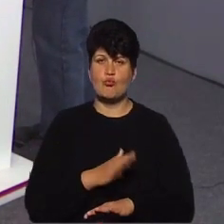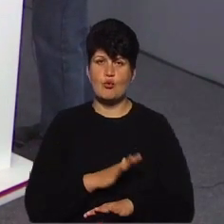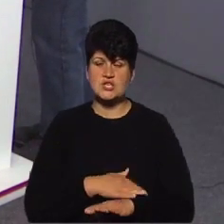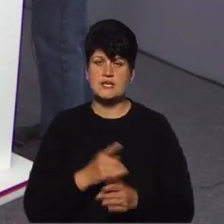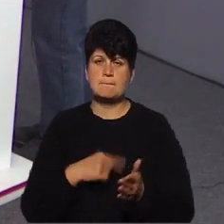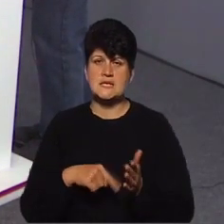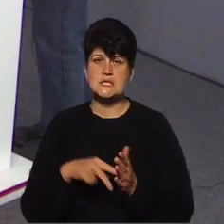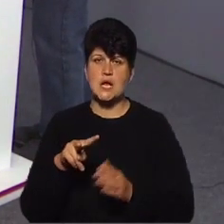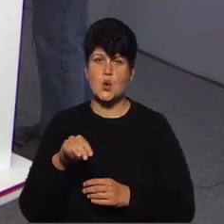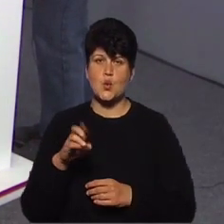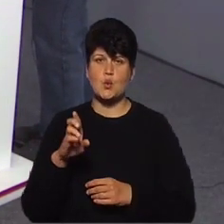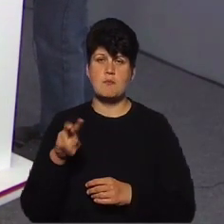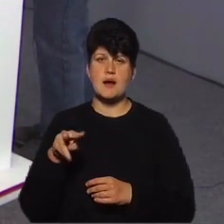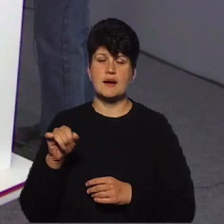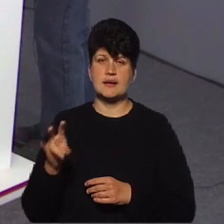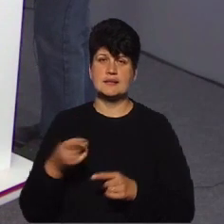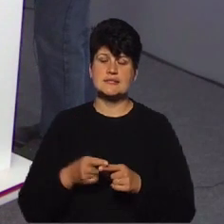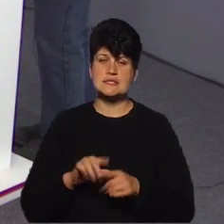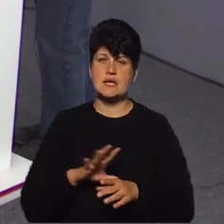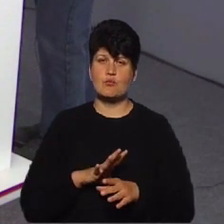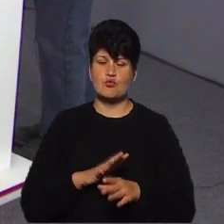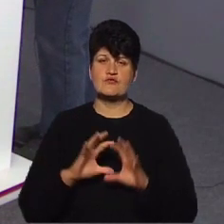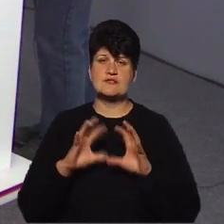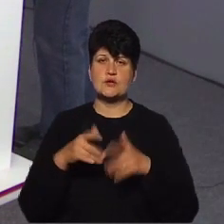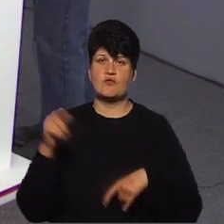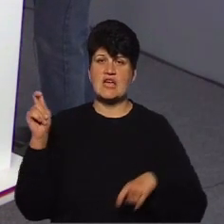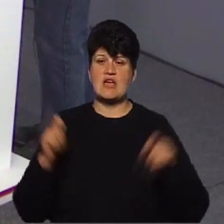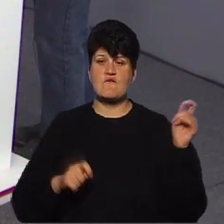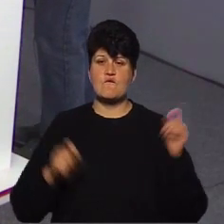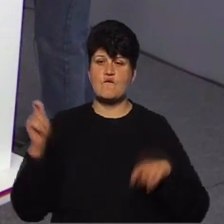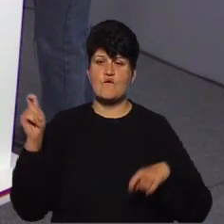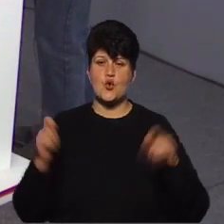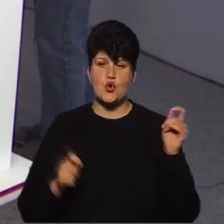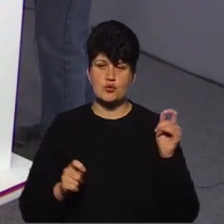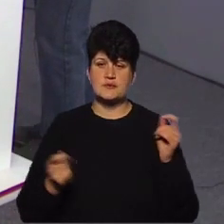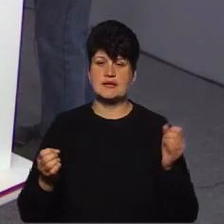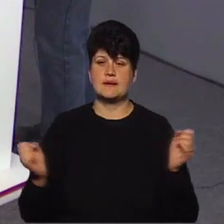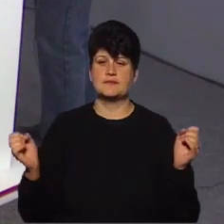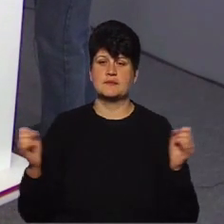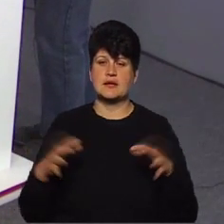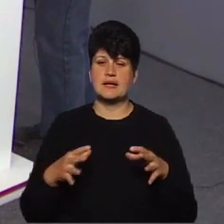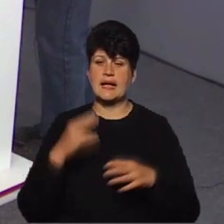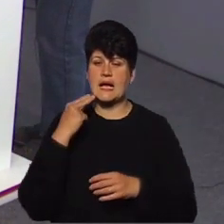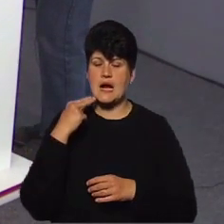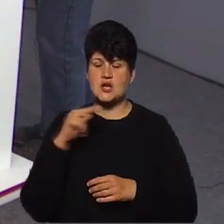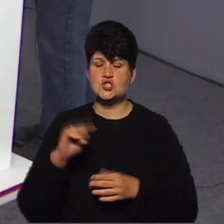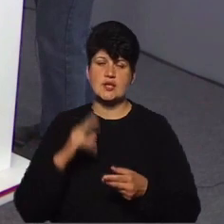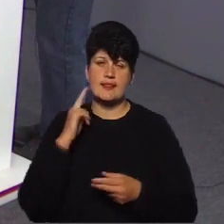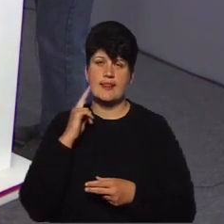Це був світовий форум, де в принципі зібрались кращі дев-олімпійці, які